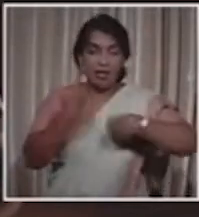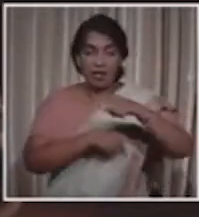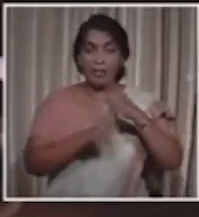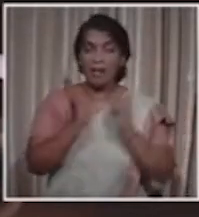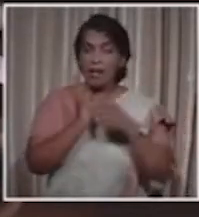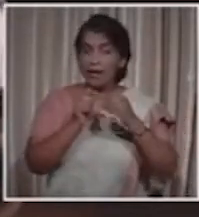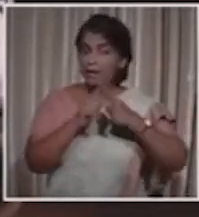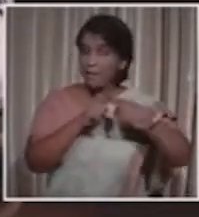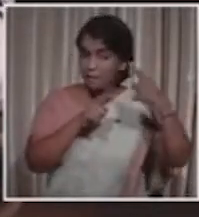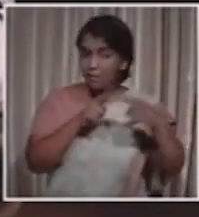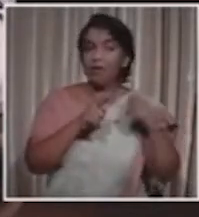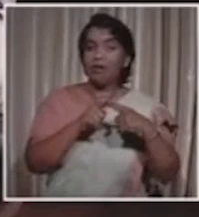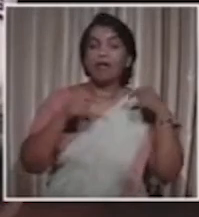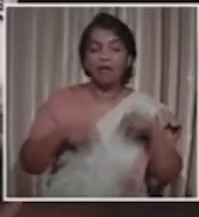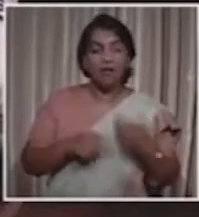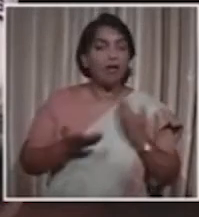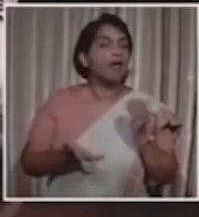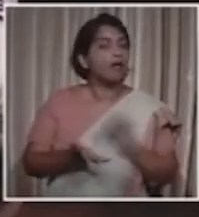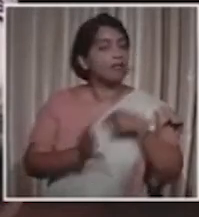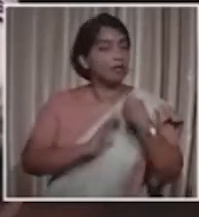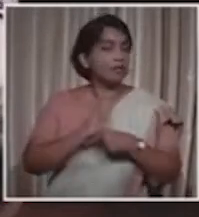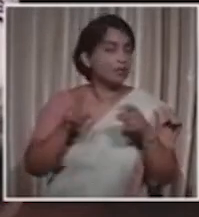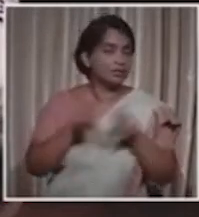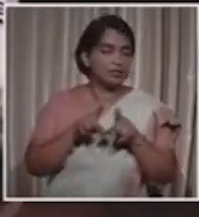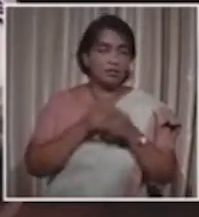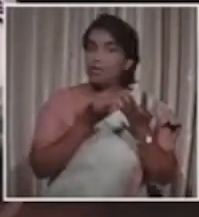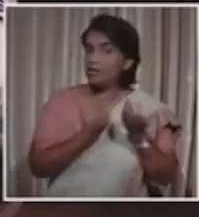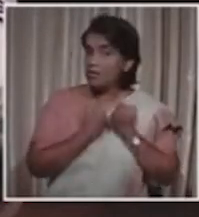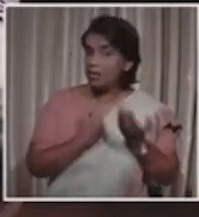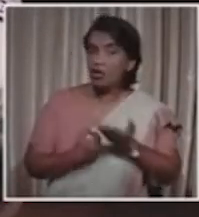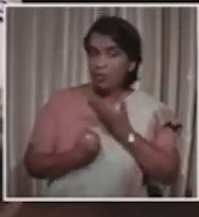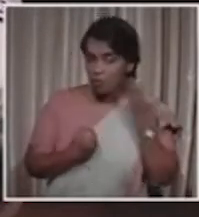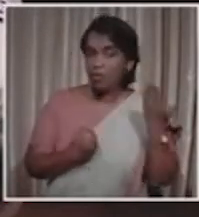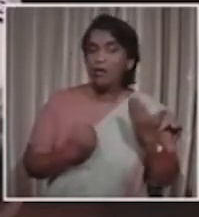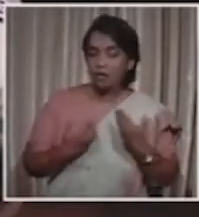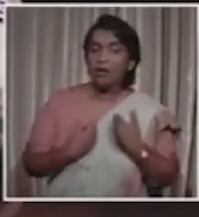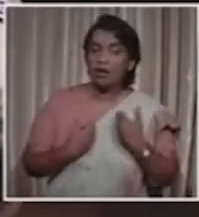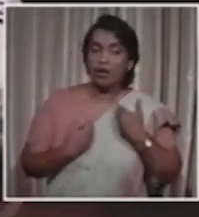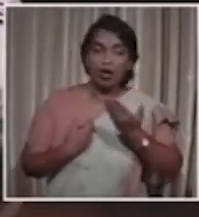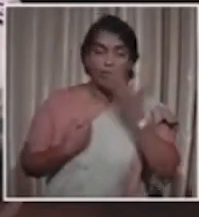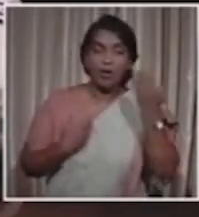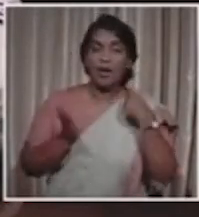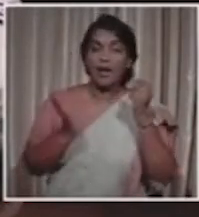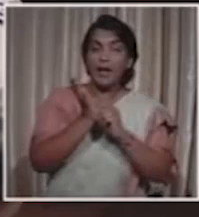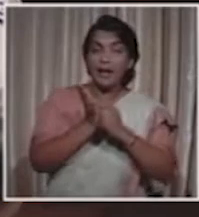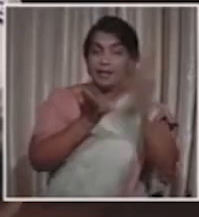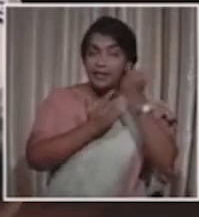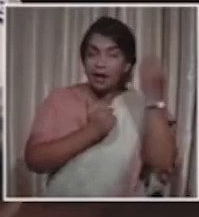ලෝන්ස් අපිට නැවතත් වරක් රටක් හැටියට ගන්න පුළුවන් වෙනකොට අපිට පුළුවන් ණය සේවාකරණය